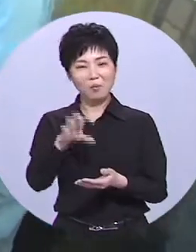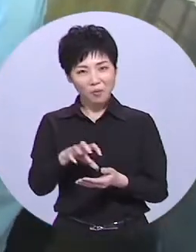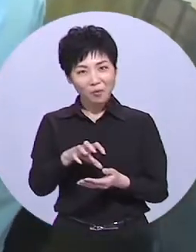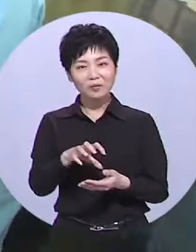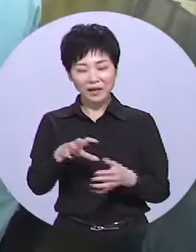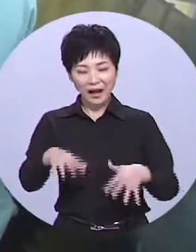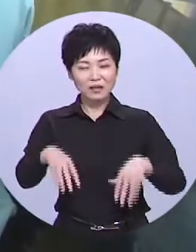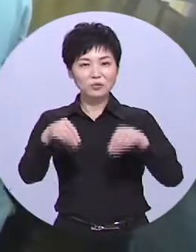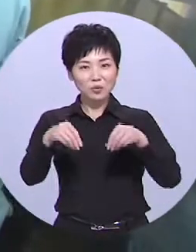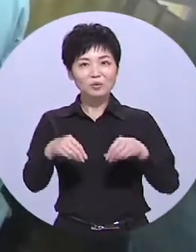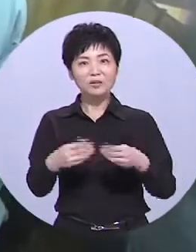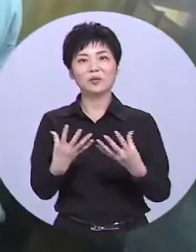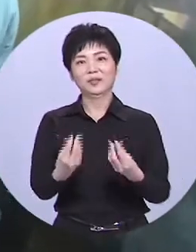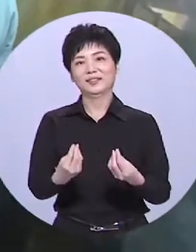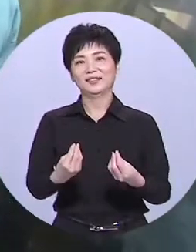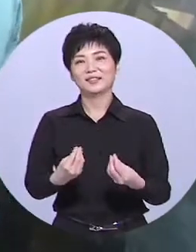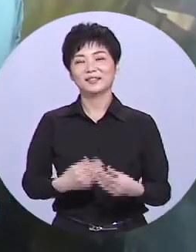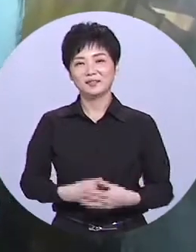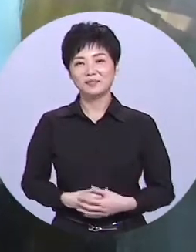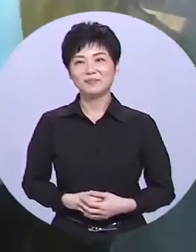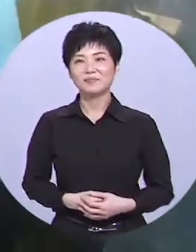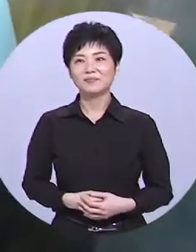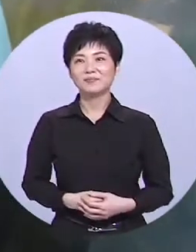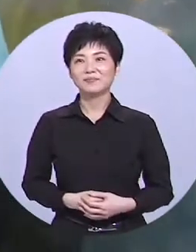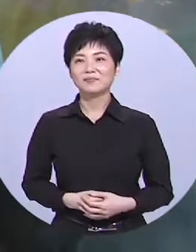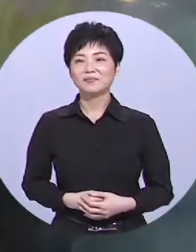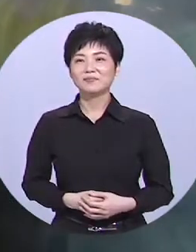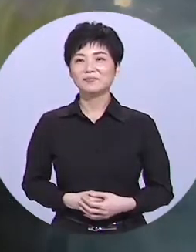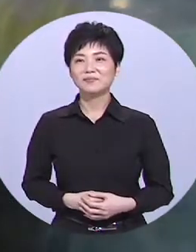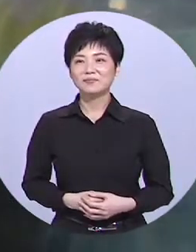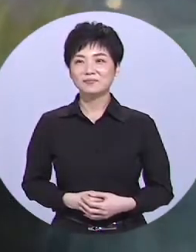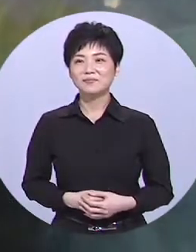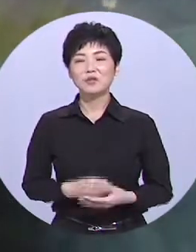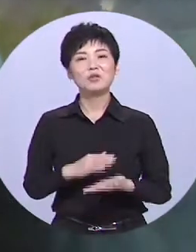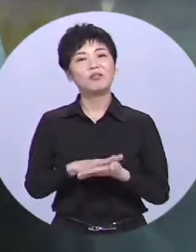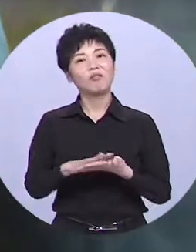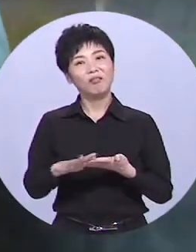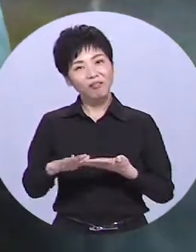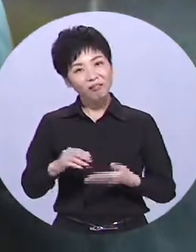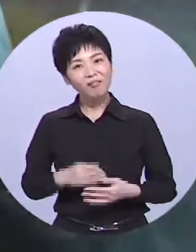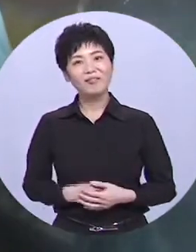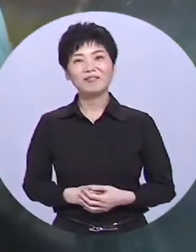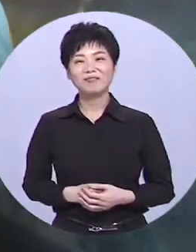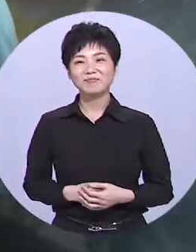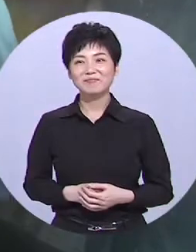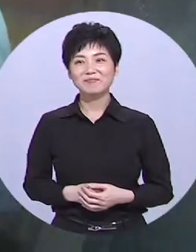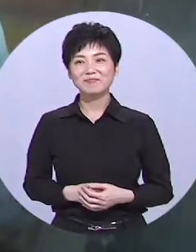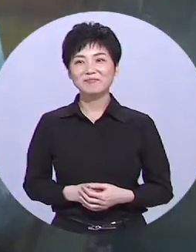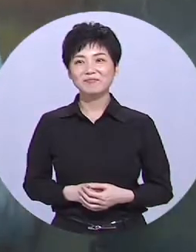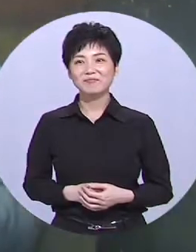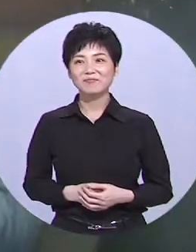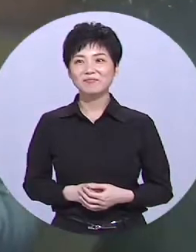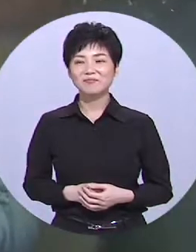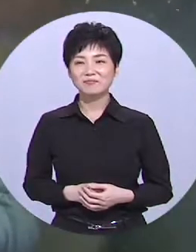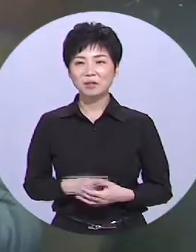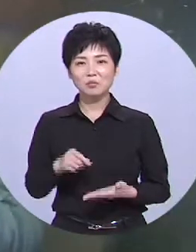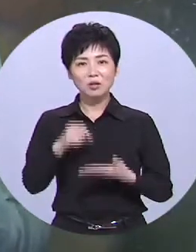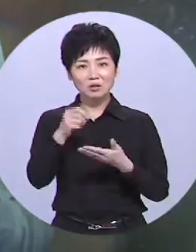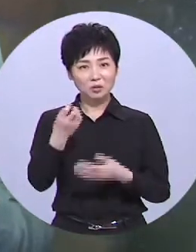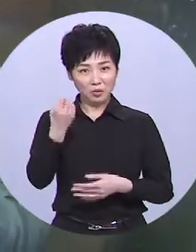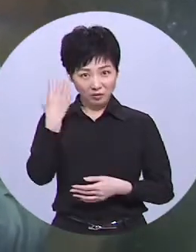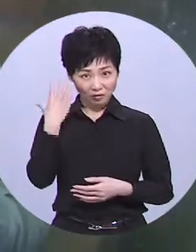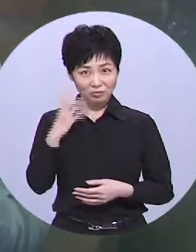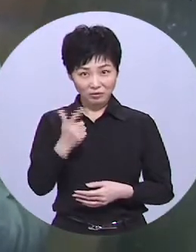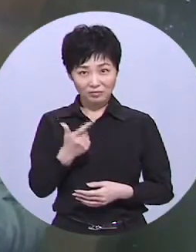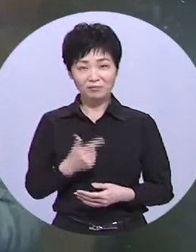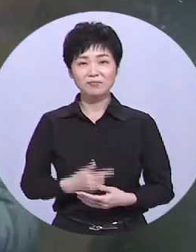燥させて完成しました。こちらです。 ね、綺麗だけど本来の目的忘れてないですか？ いやいやいや、大丈夫です。 なんか